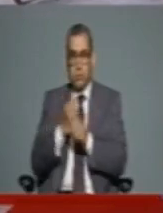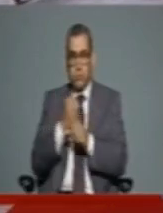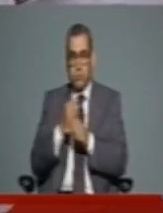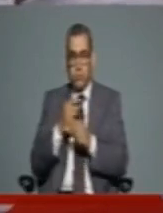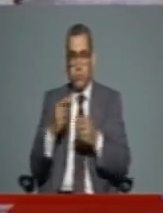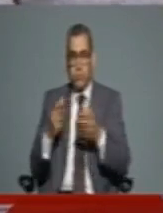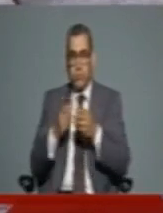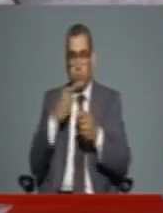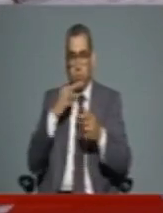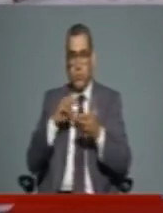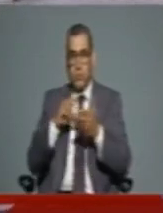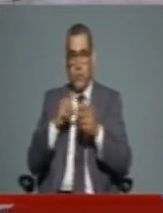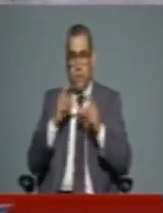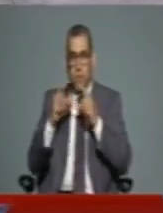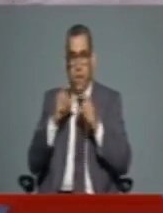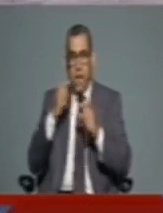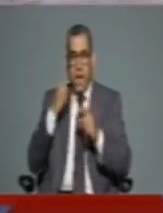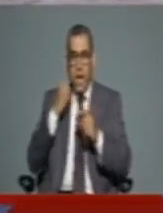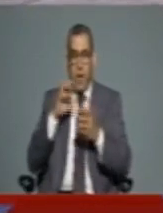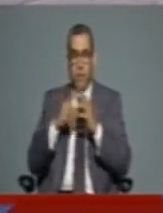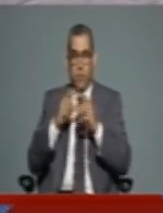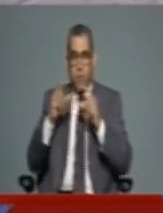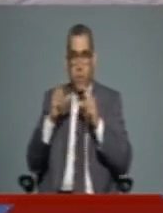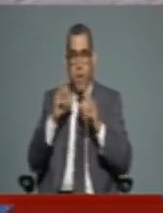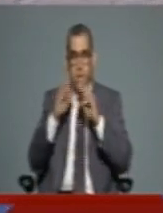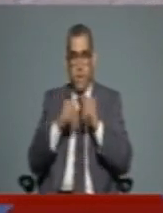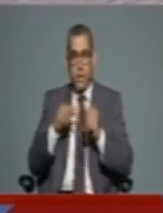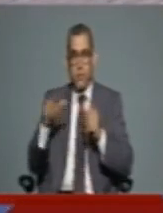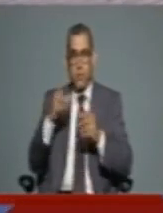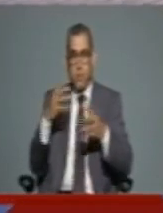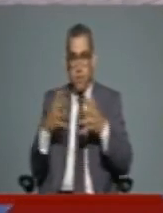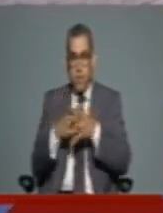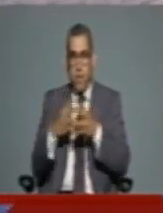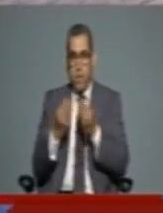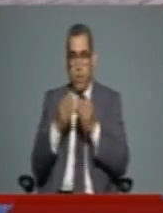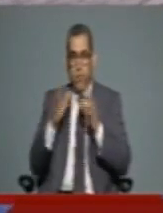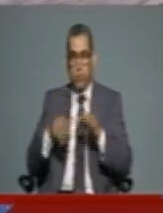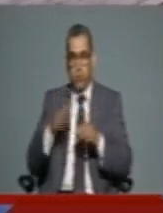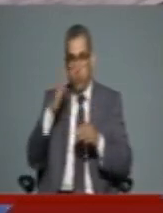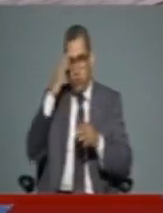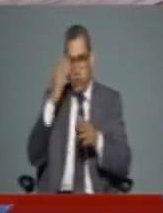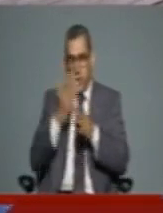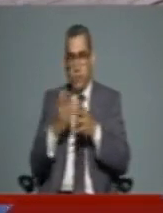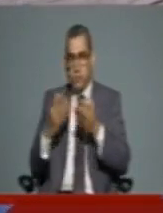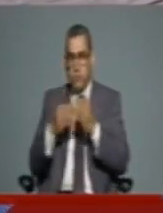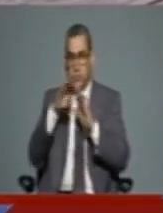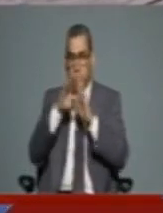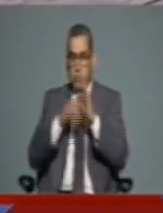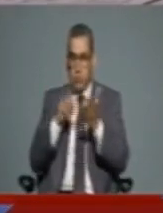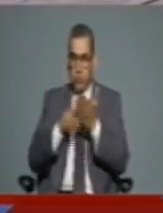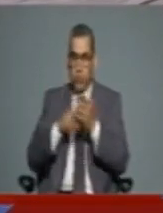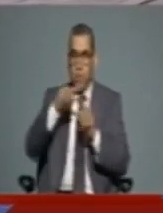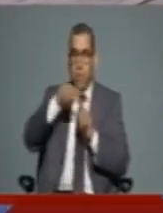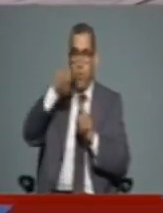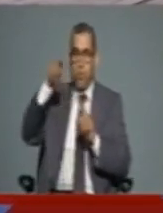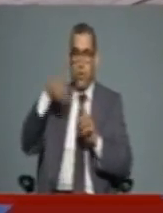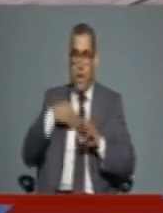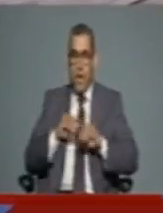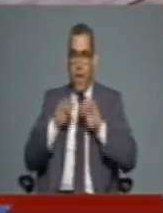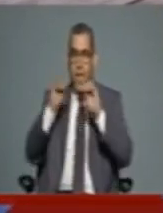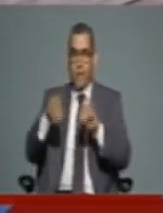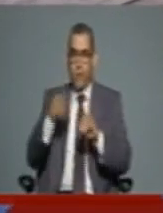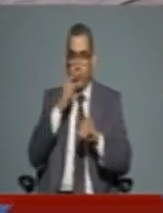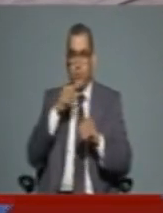الأهلي وكثير من البنوك وبنك مصر موجودين، فابتدى يبقى في كيان اسمه البورصة السلعية. البورصة السلعية عبارة عن